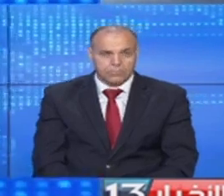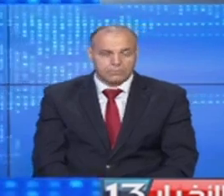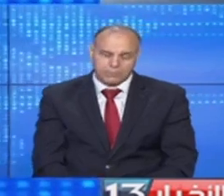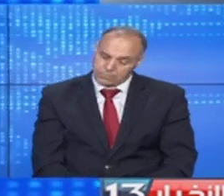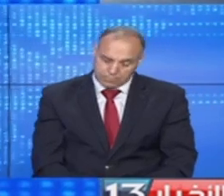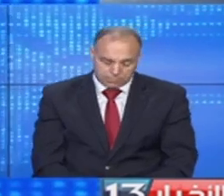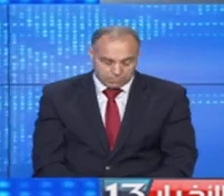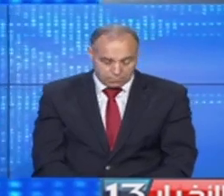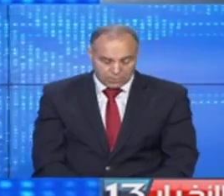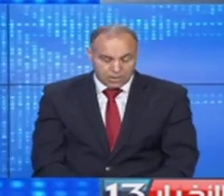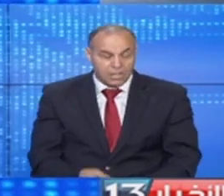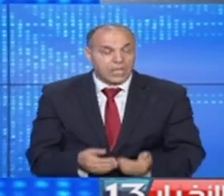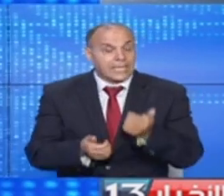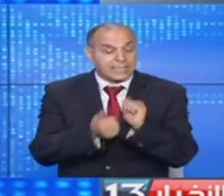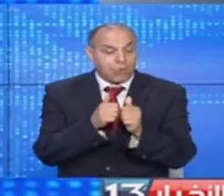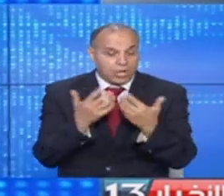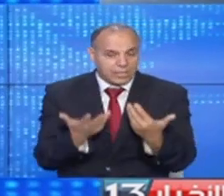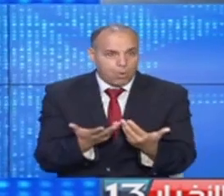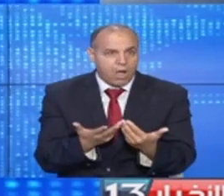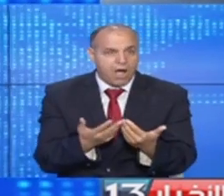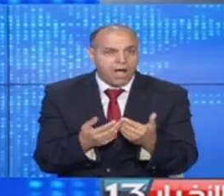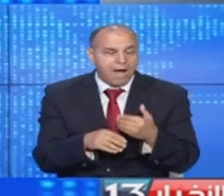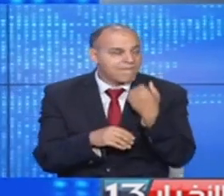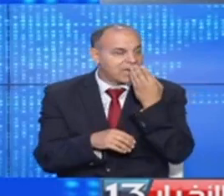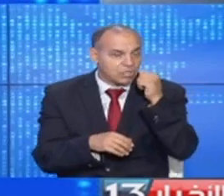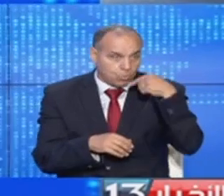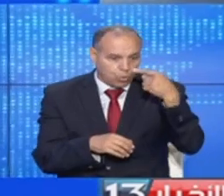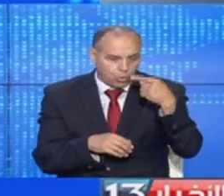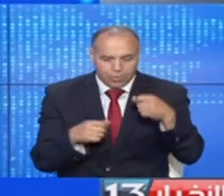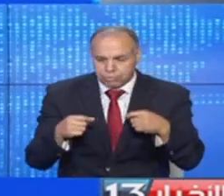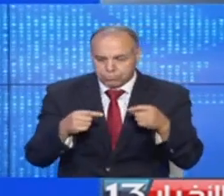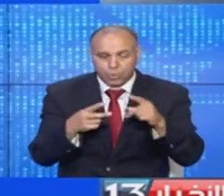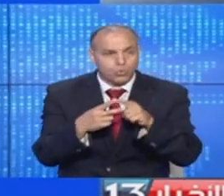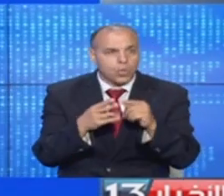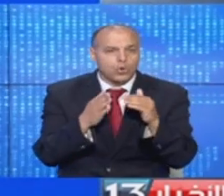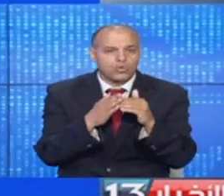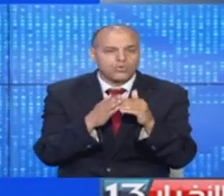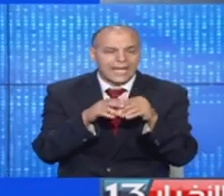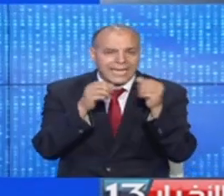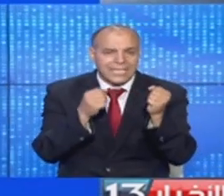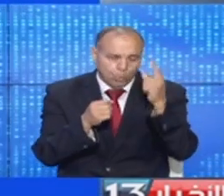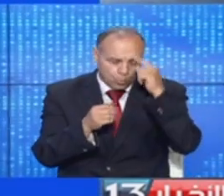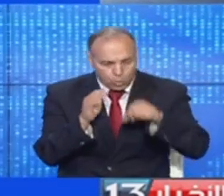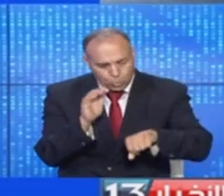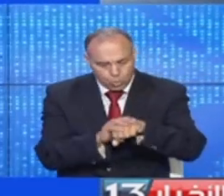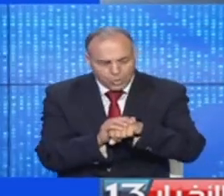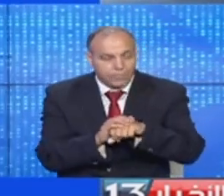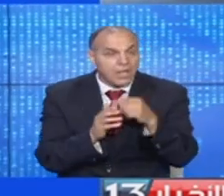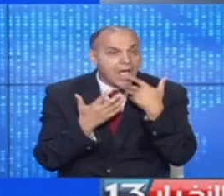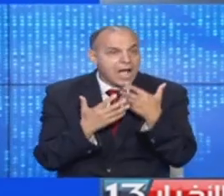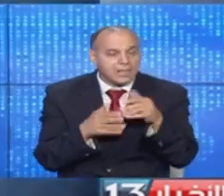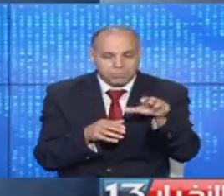في اخبار الرياضه تدور بعد ظهر غد مواجهه نصف نهائي كاس تونس لكره القدم حيث